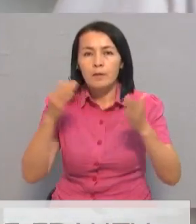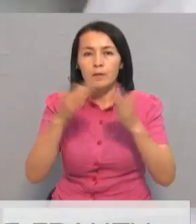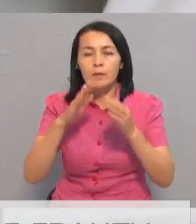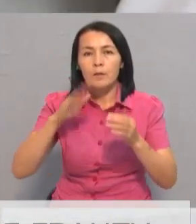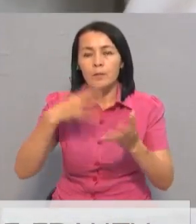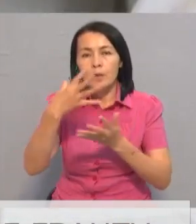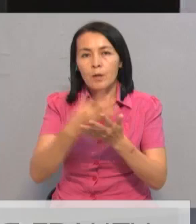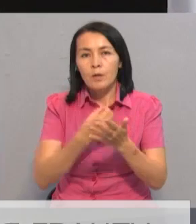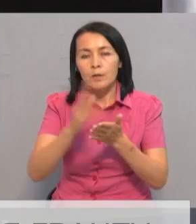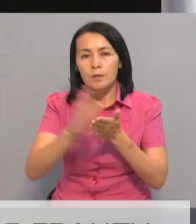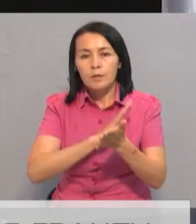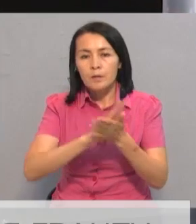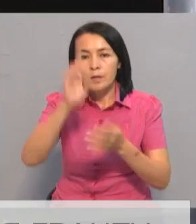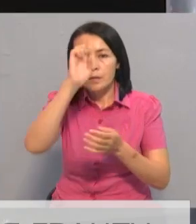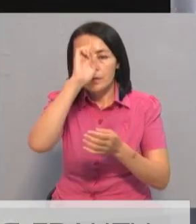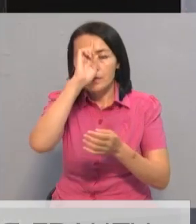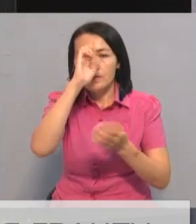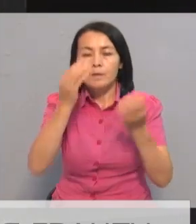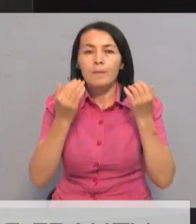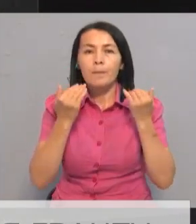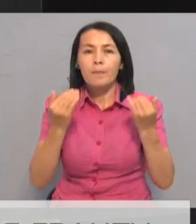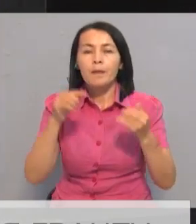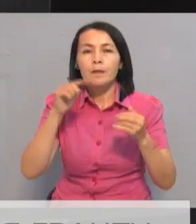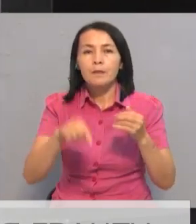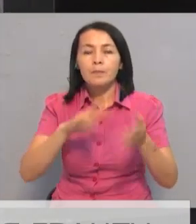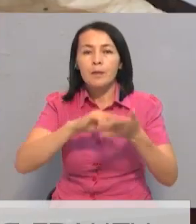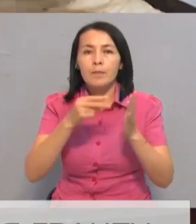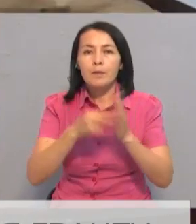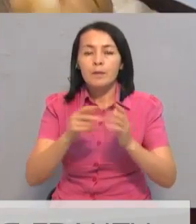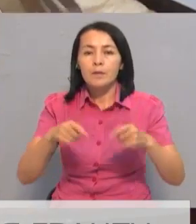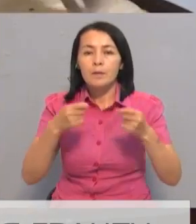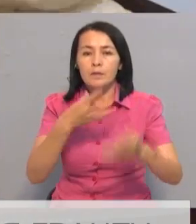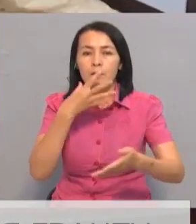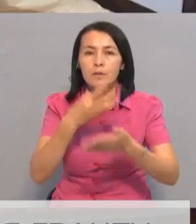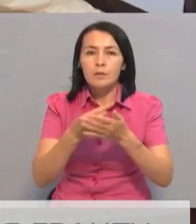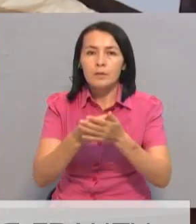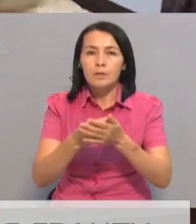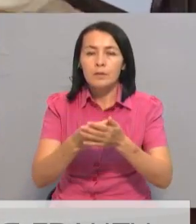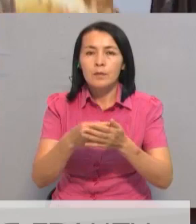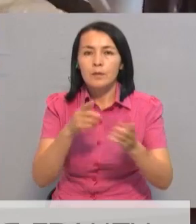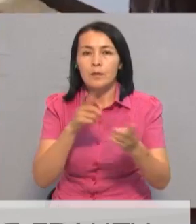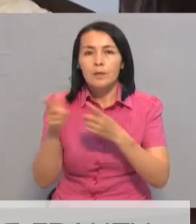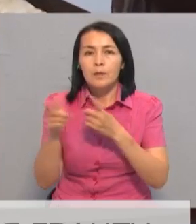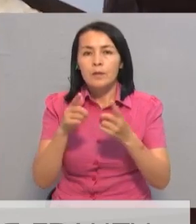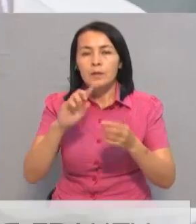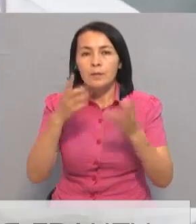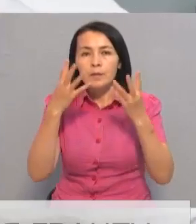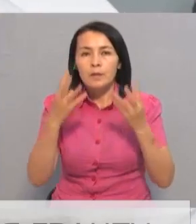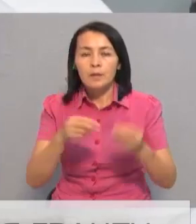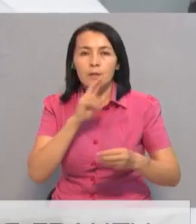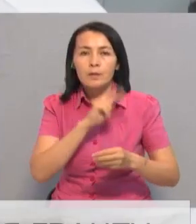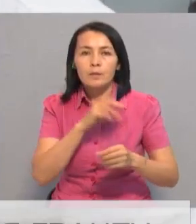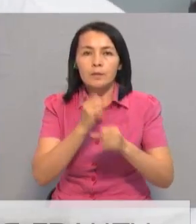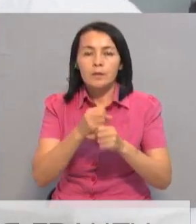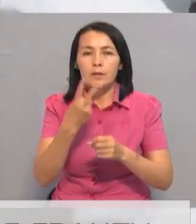А позже получила безвозмездный кран от государства теперь она планирует создать собственный бренд первые дни в пекарне трудилась